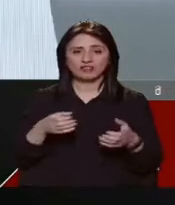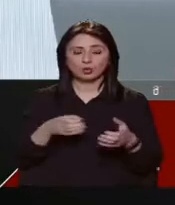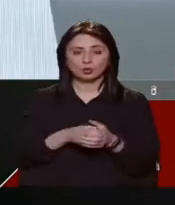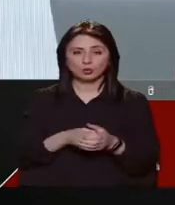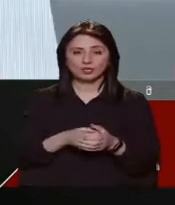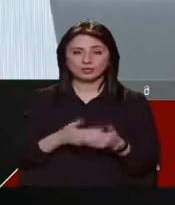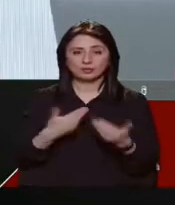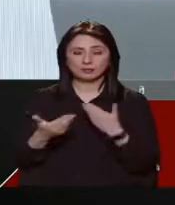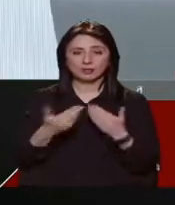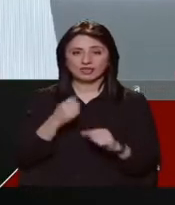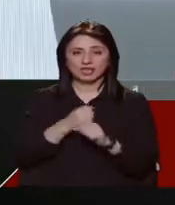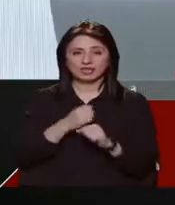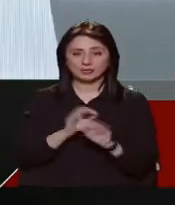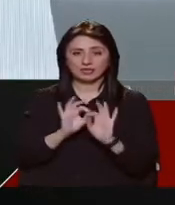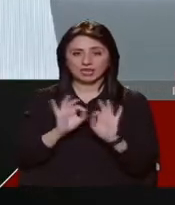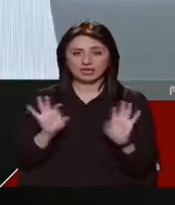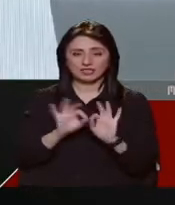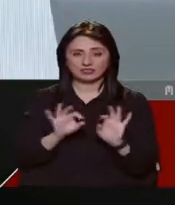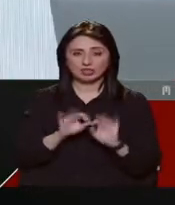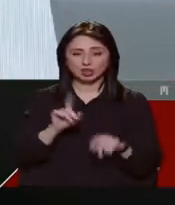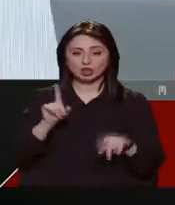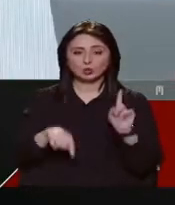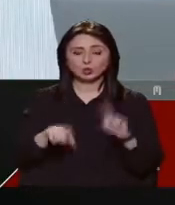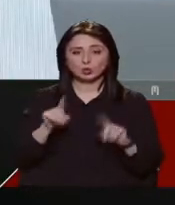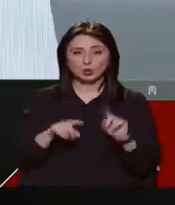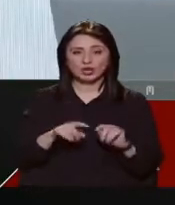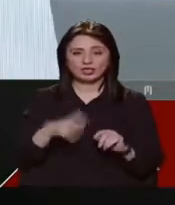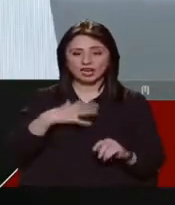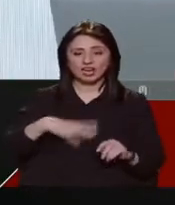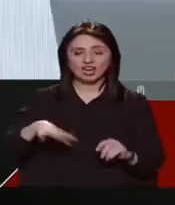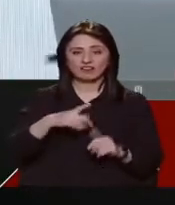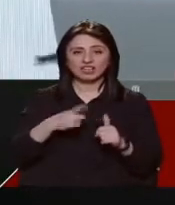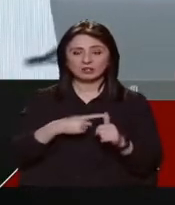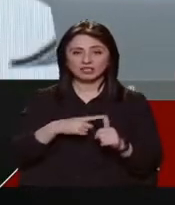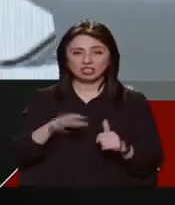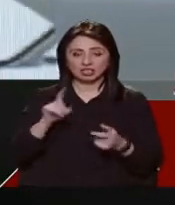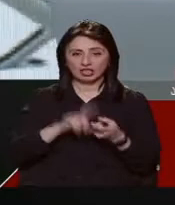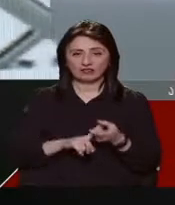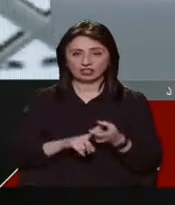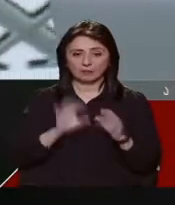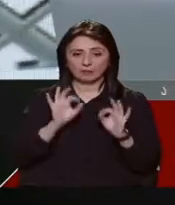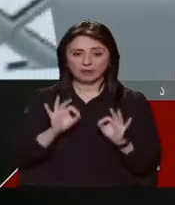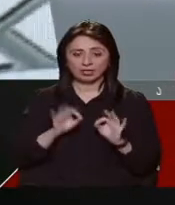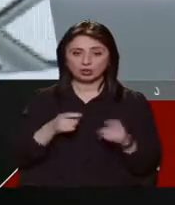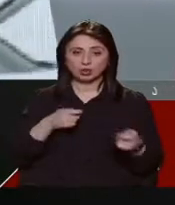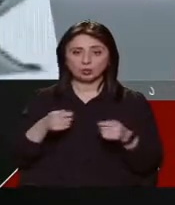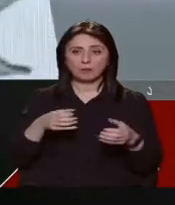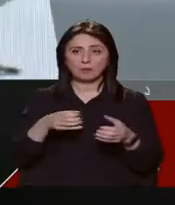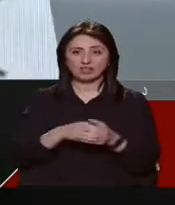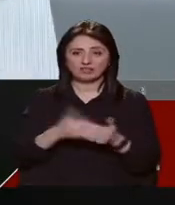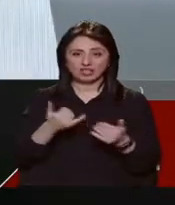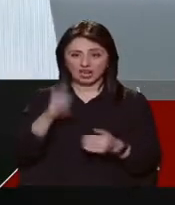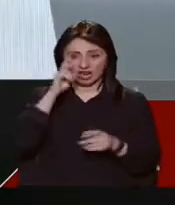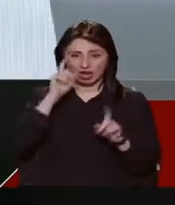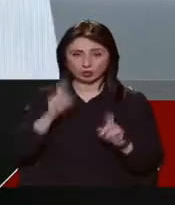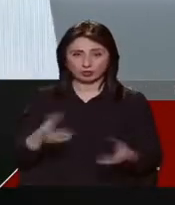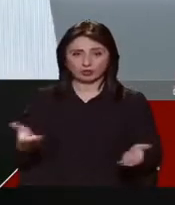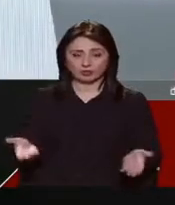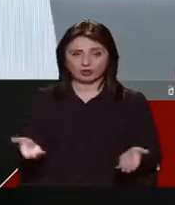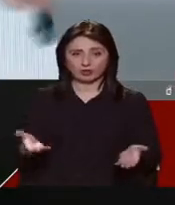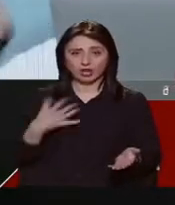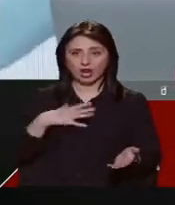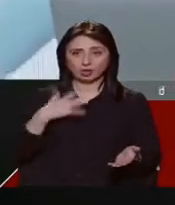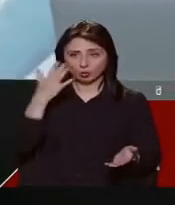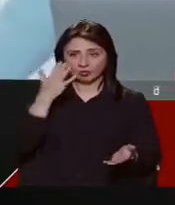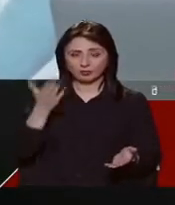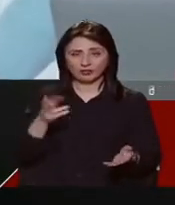გუნდის მიმართ გაკეთებულ განცხადებებში და ზოგადად ქვეყნის იმიჯთან დაკავშირებით, სწორედ მართველი გუნდი არის ხომ ახლა ხელისუფლებაში,